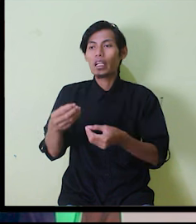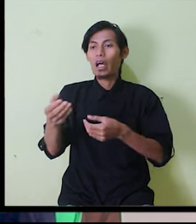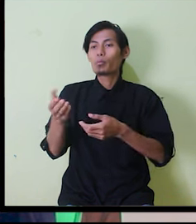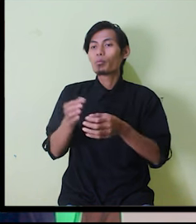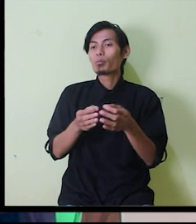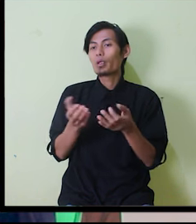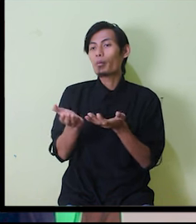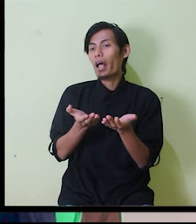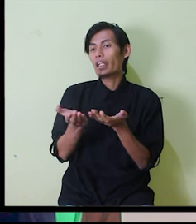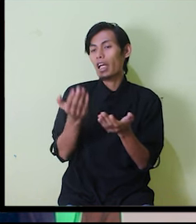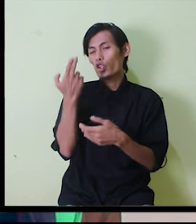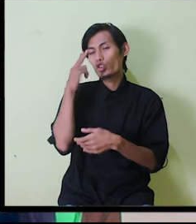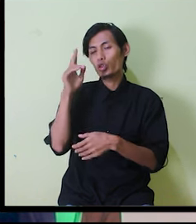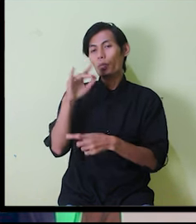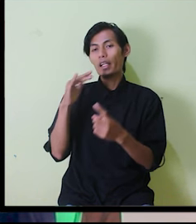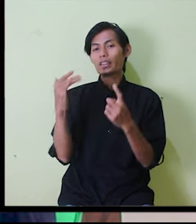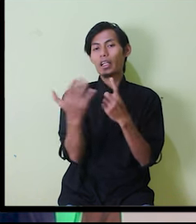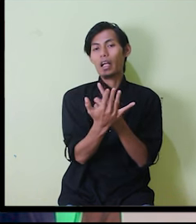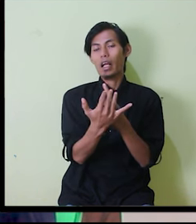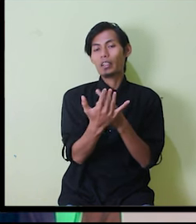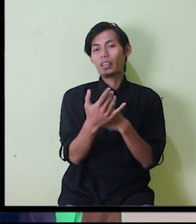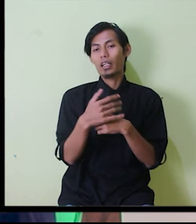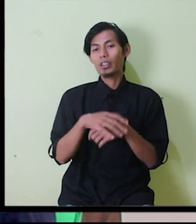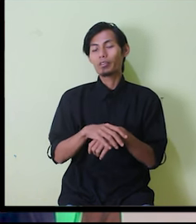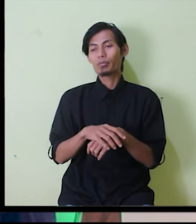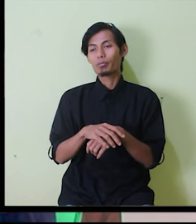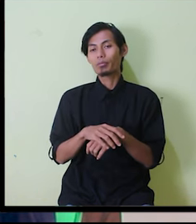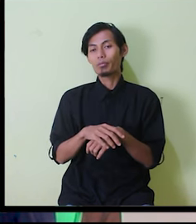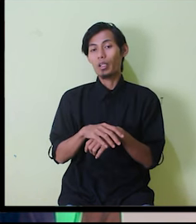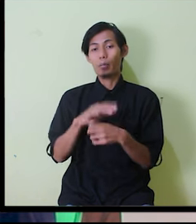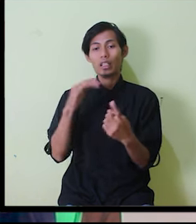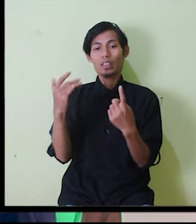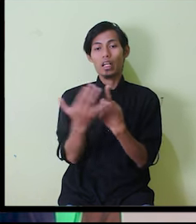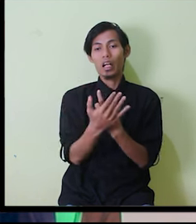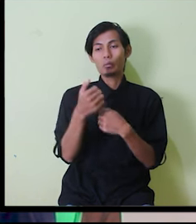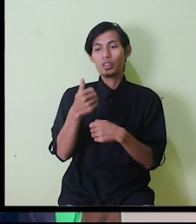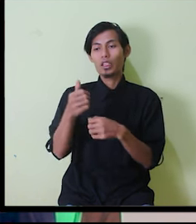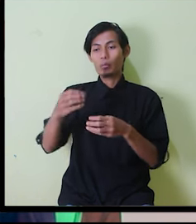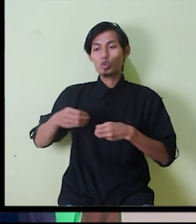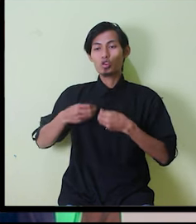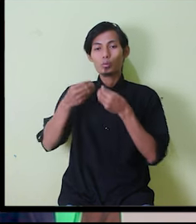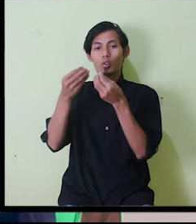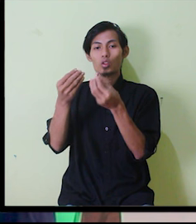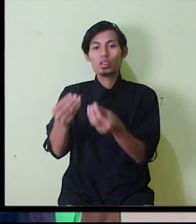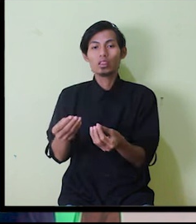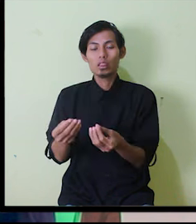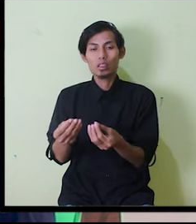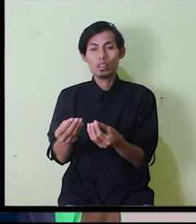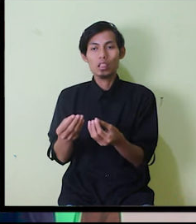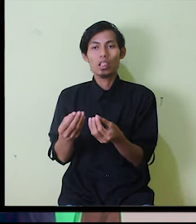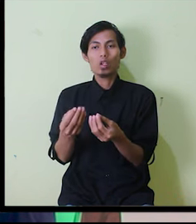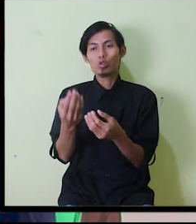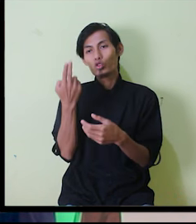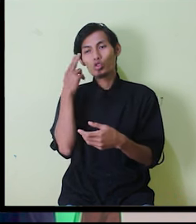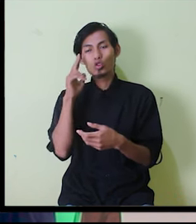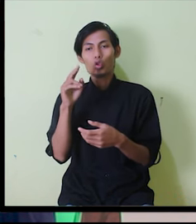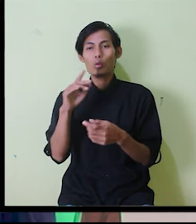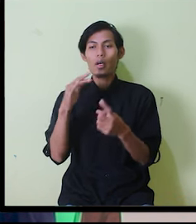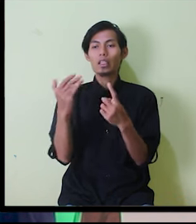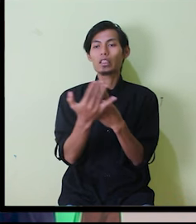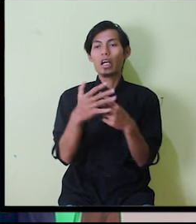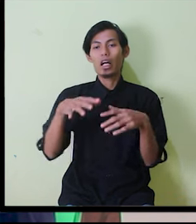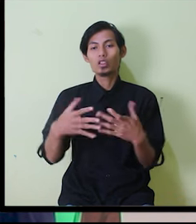diabel juga mampu untuk memberikan kontribusi berpartisipasi kepada warga masyarakat kepada